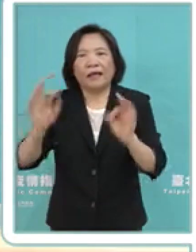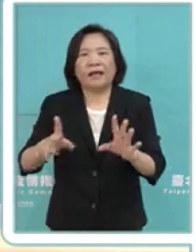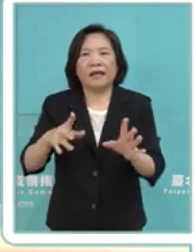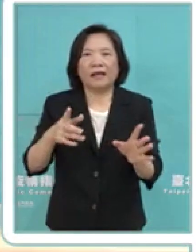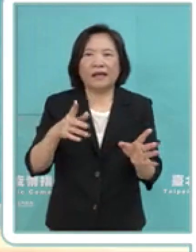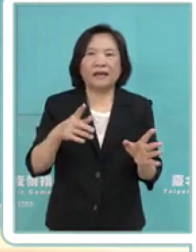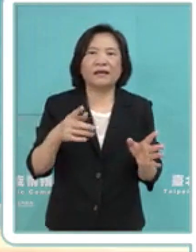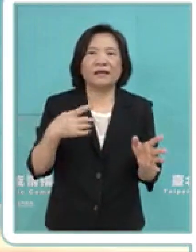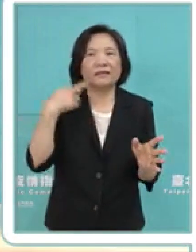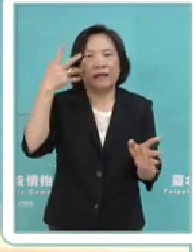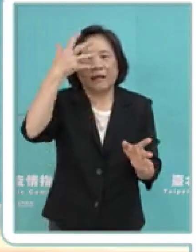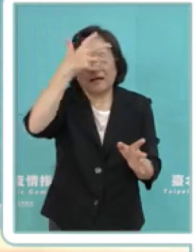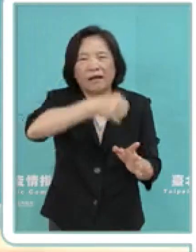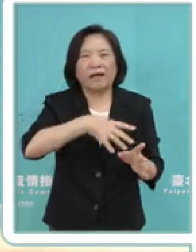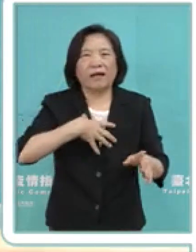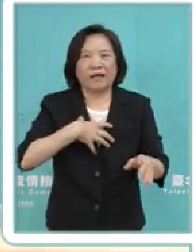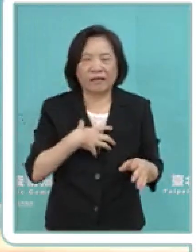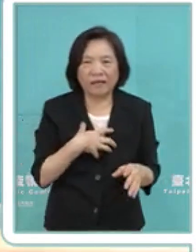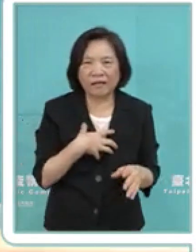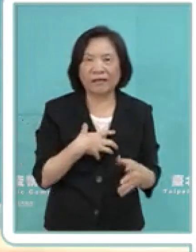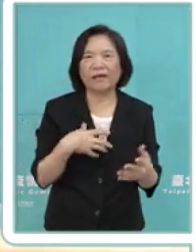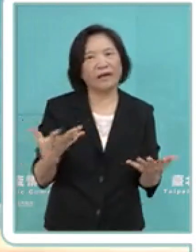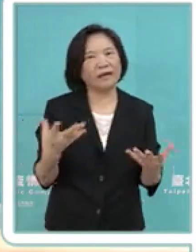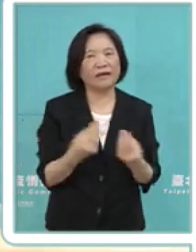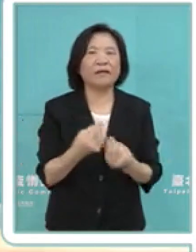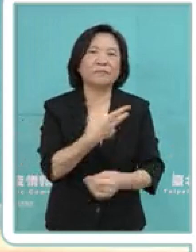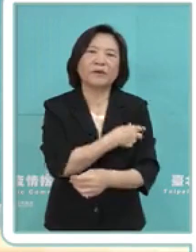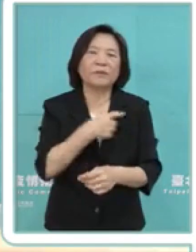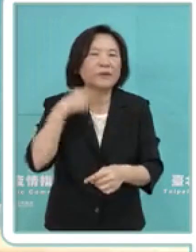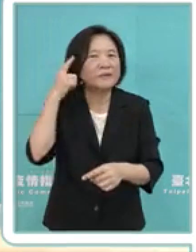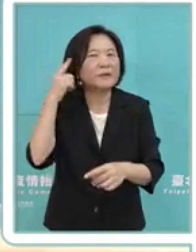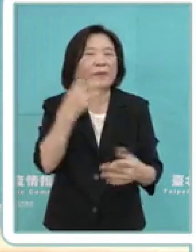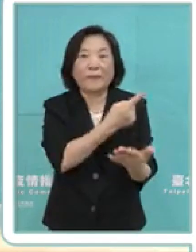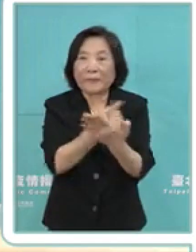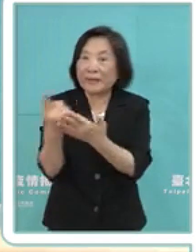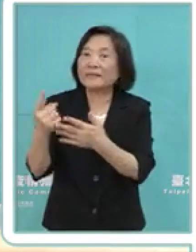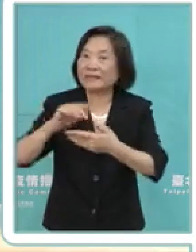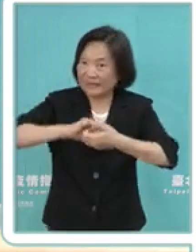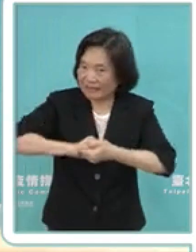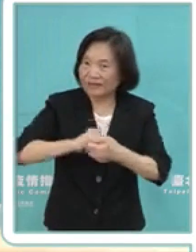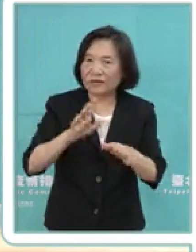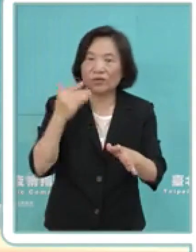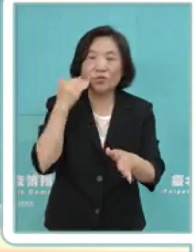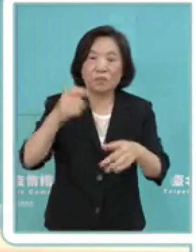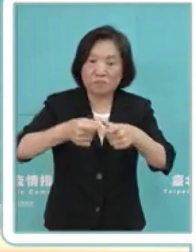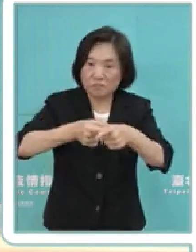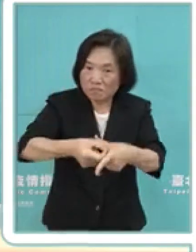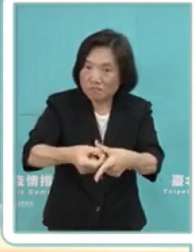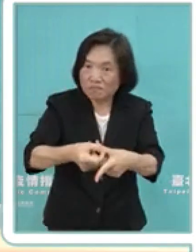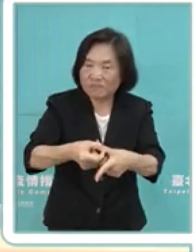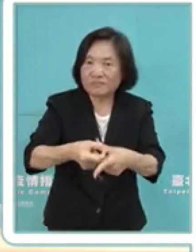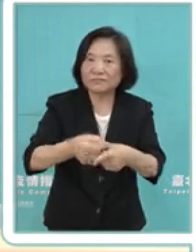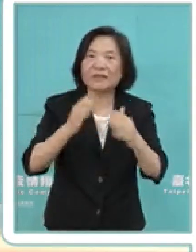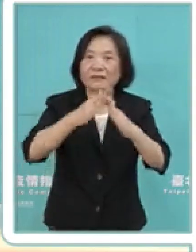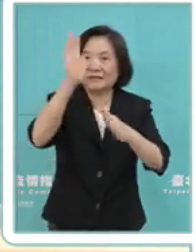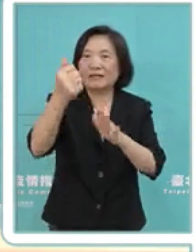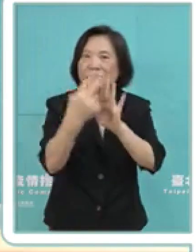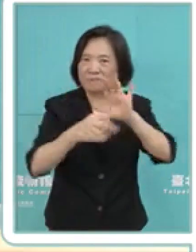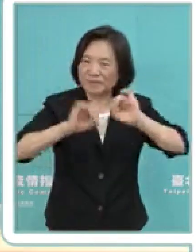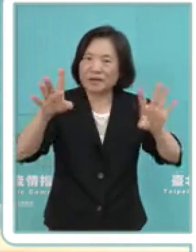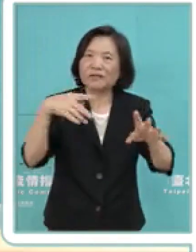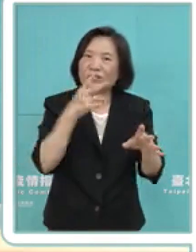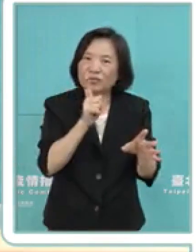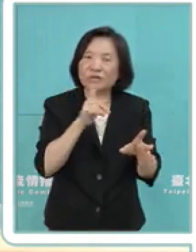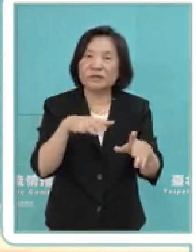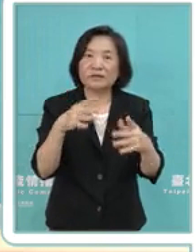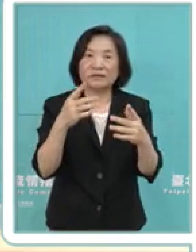移动回到中南部去打疫苗。所以我们每一次只要公告，市长都一再的强